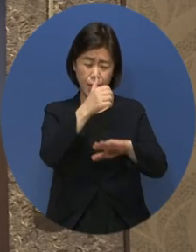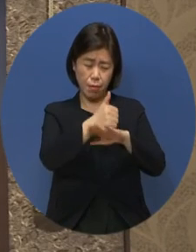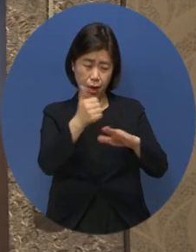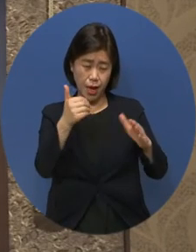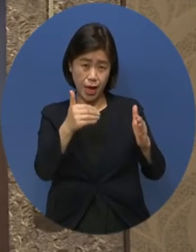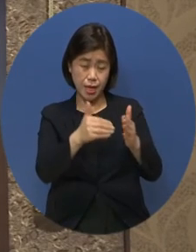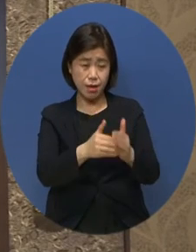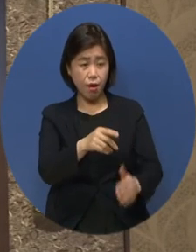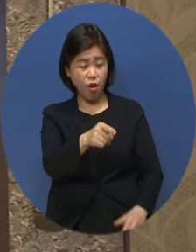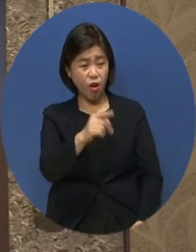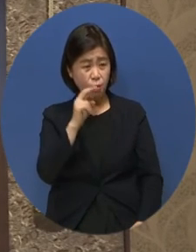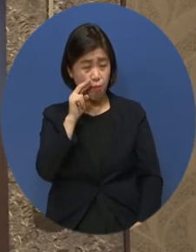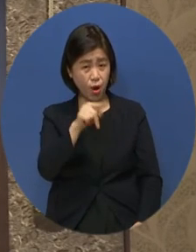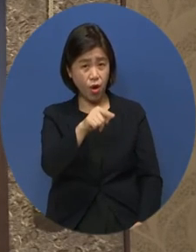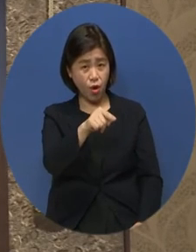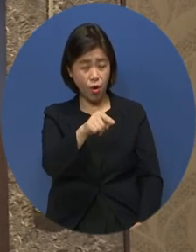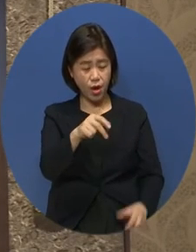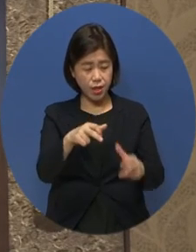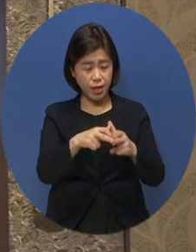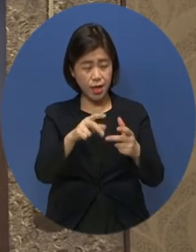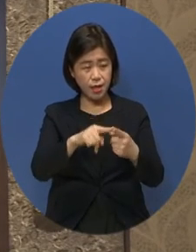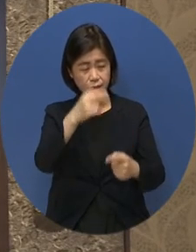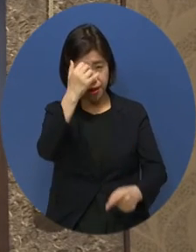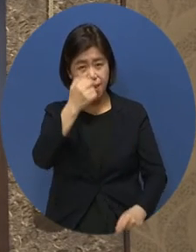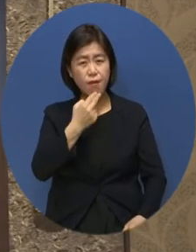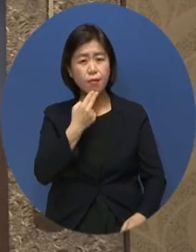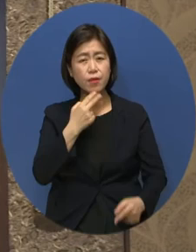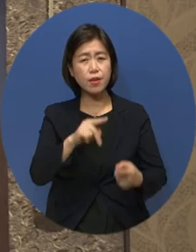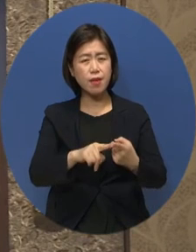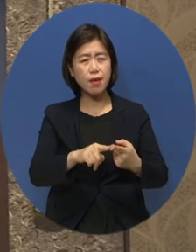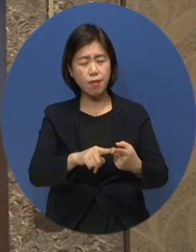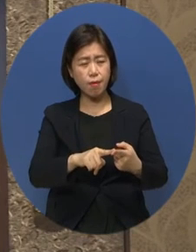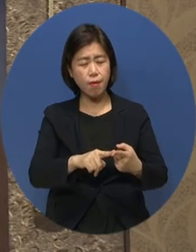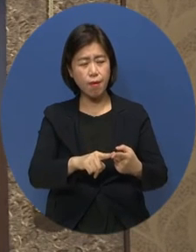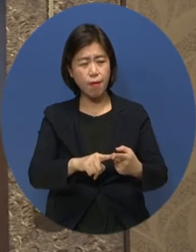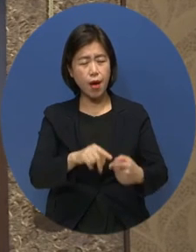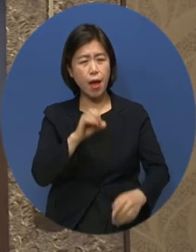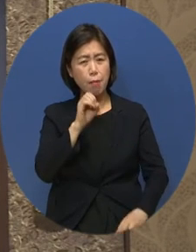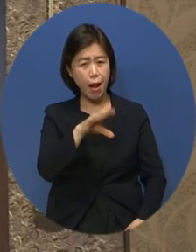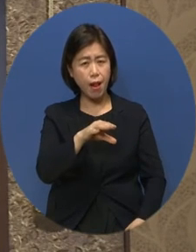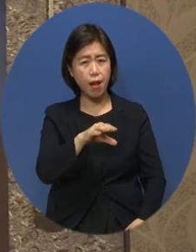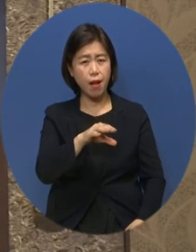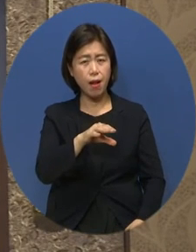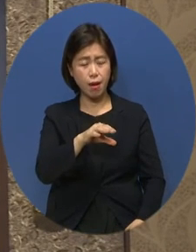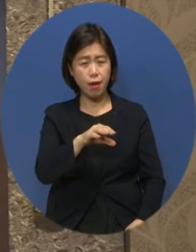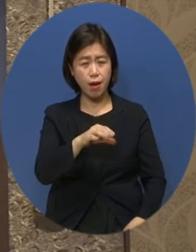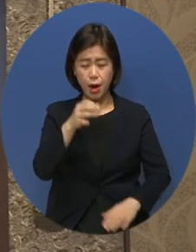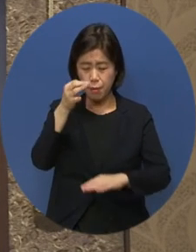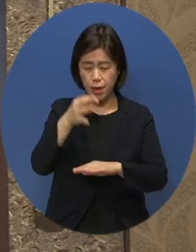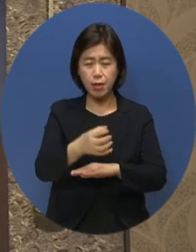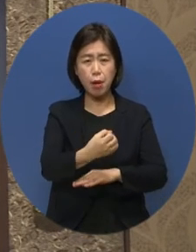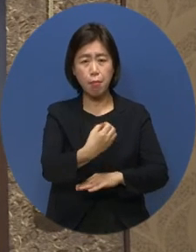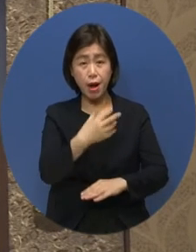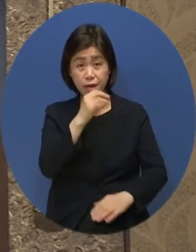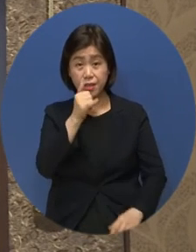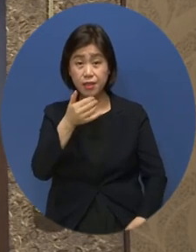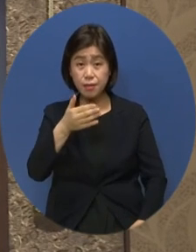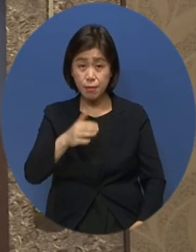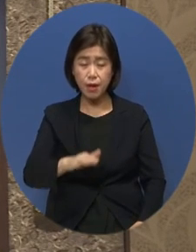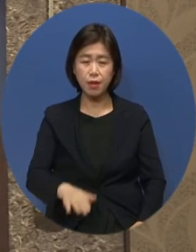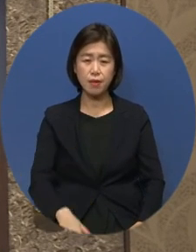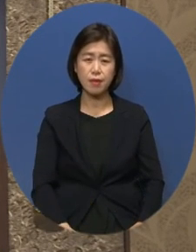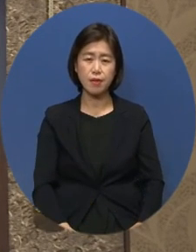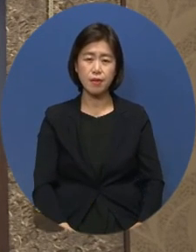어이 무례함을 지적을 하고 어떤 물리력을 행사하고 하면서 사과를 받아 냈으나 점점 나이가 들면서